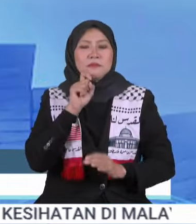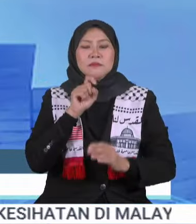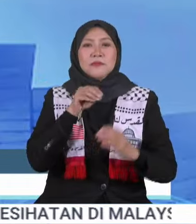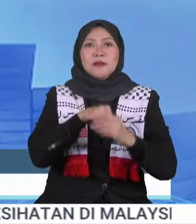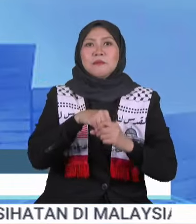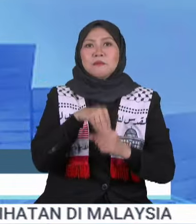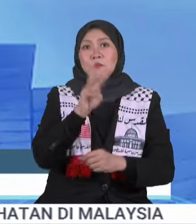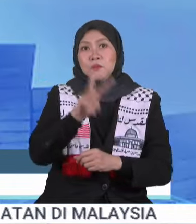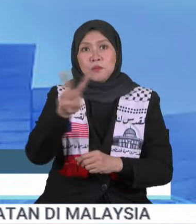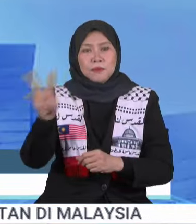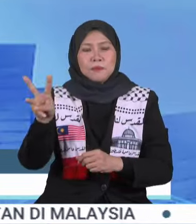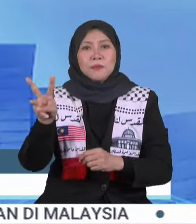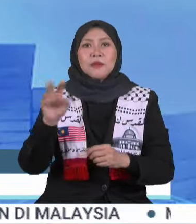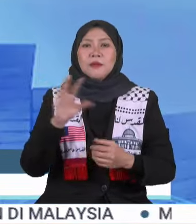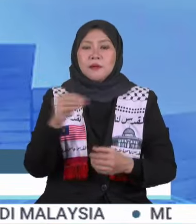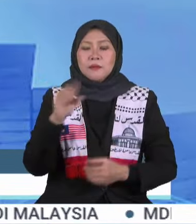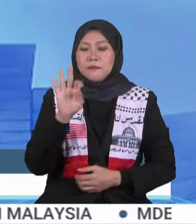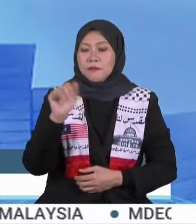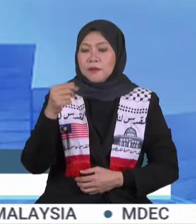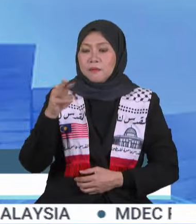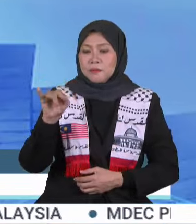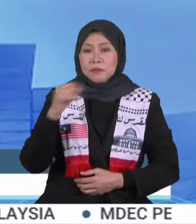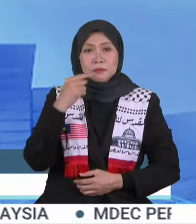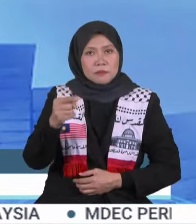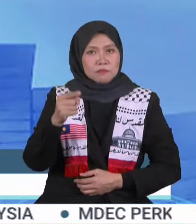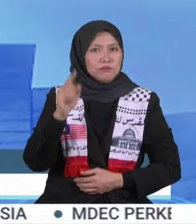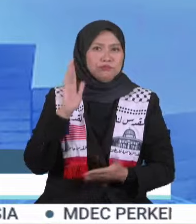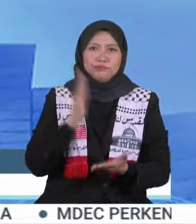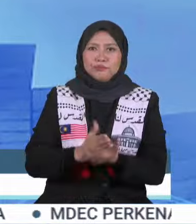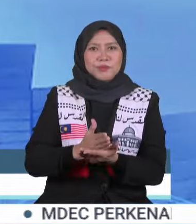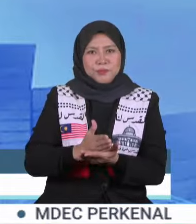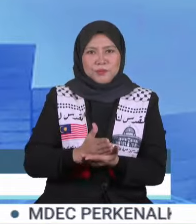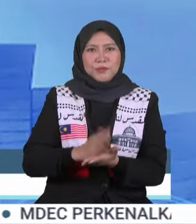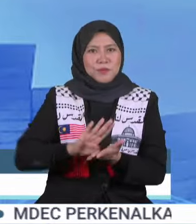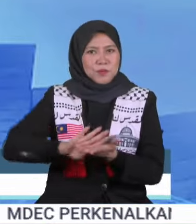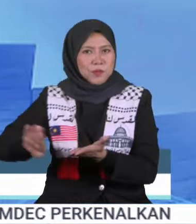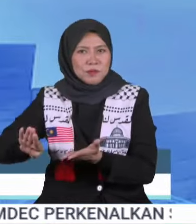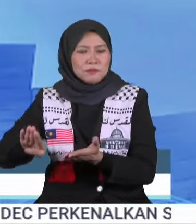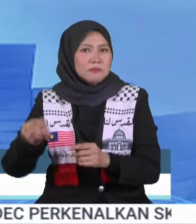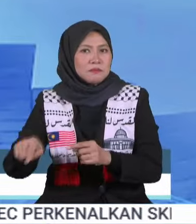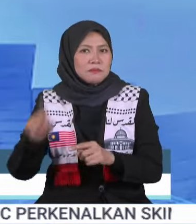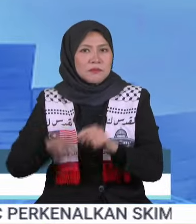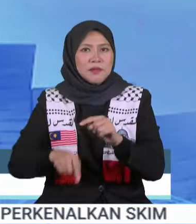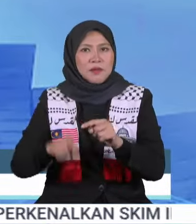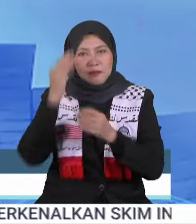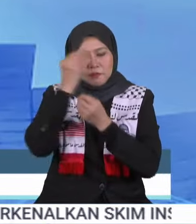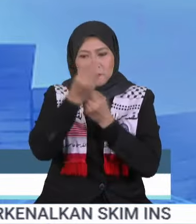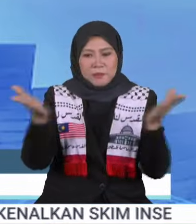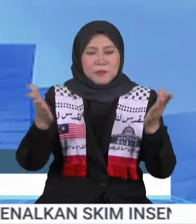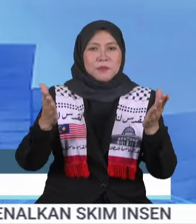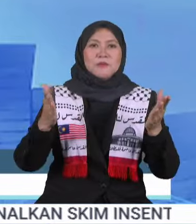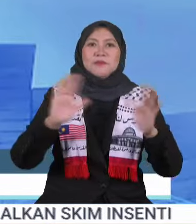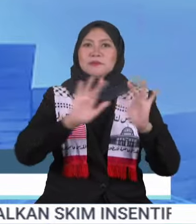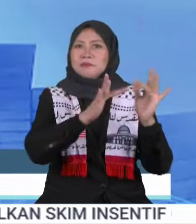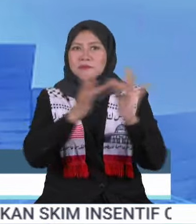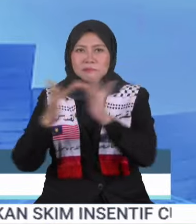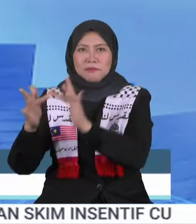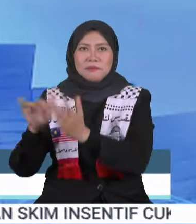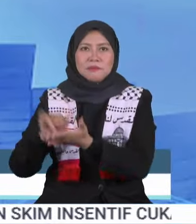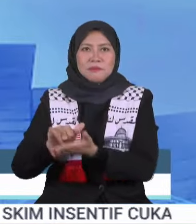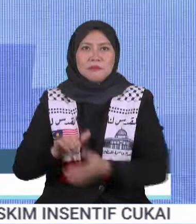berkenaan. Fahmi berkata pendirian tegas negara menolak perkara tersebut akan disampaikan kepada penyedia platform terbabit.